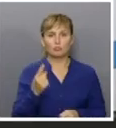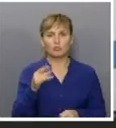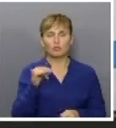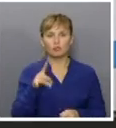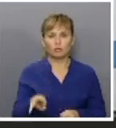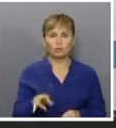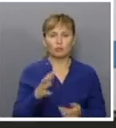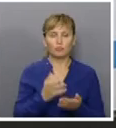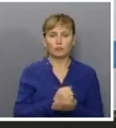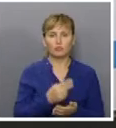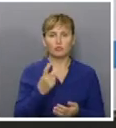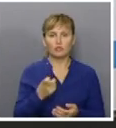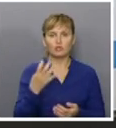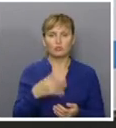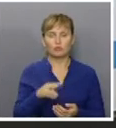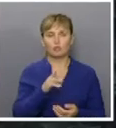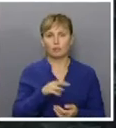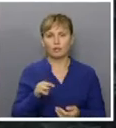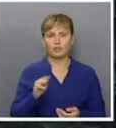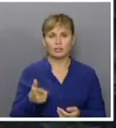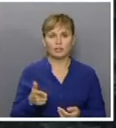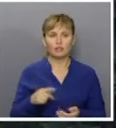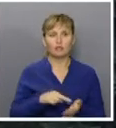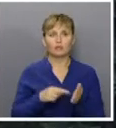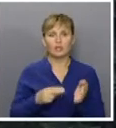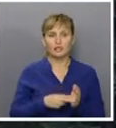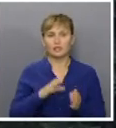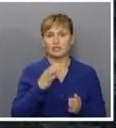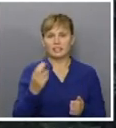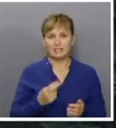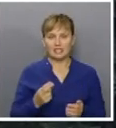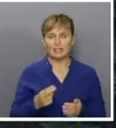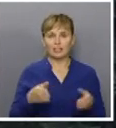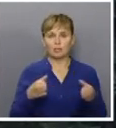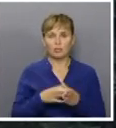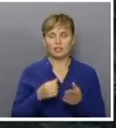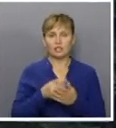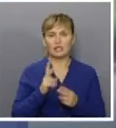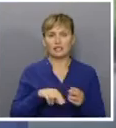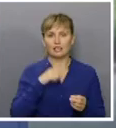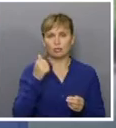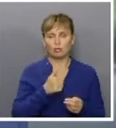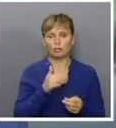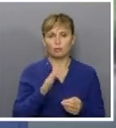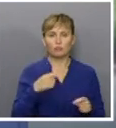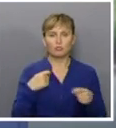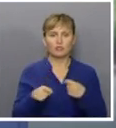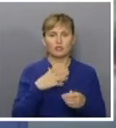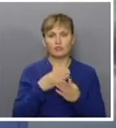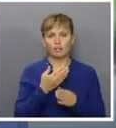текущего года составляла 240 миллионов тенге. В планах социально-предпринимательской корпорации до конца года выставить на